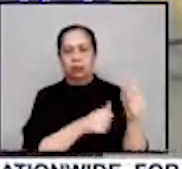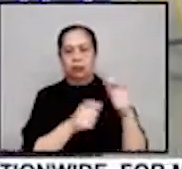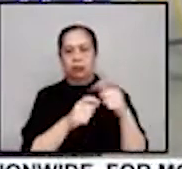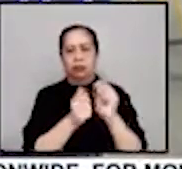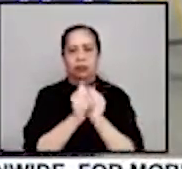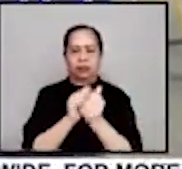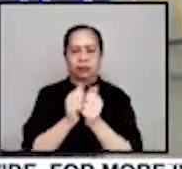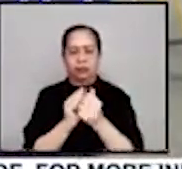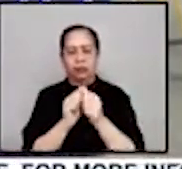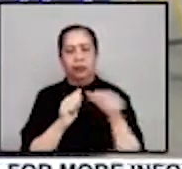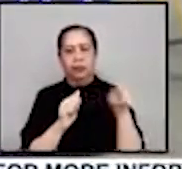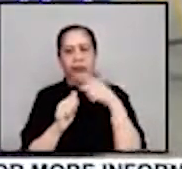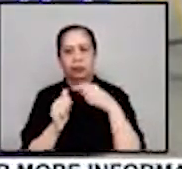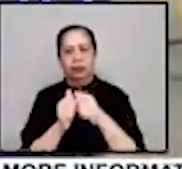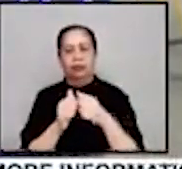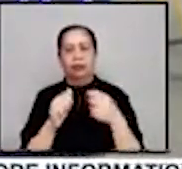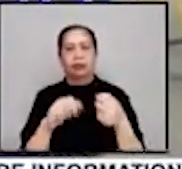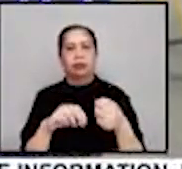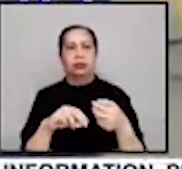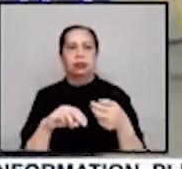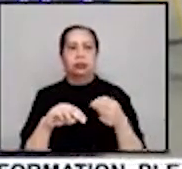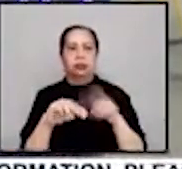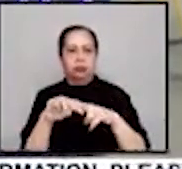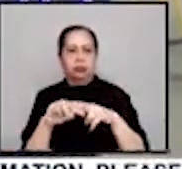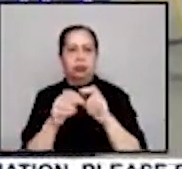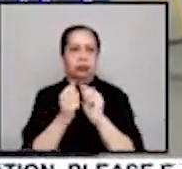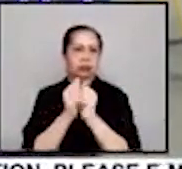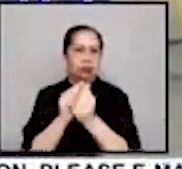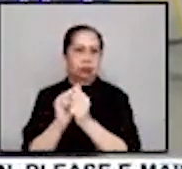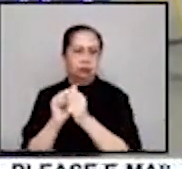nga ng oil price adjustments sa